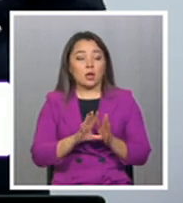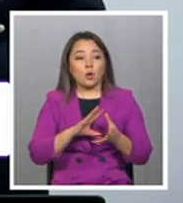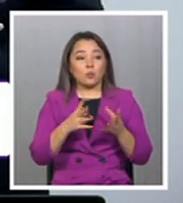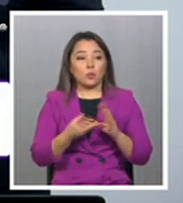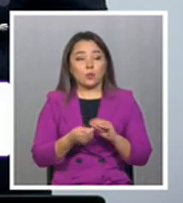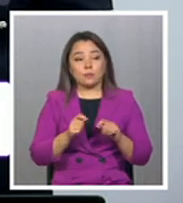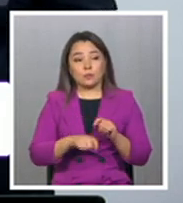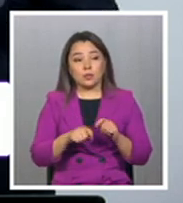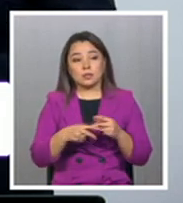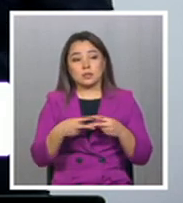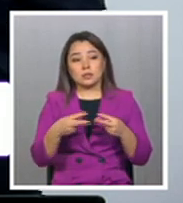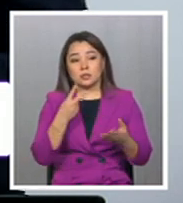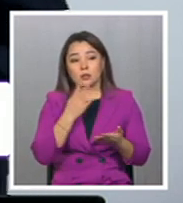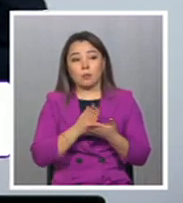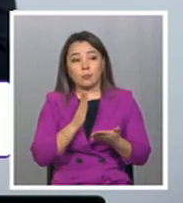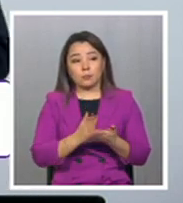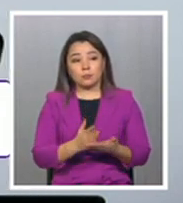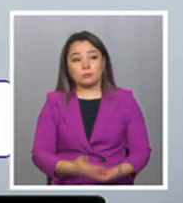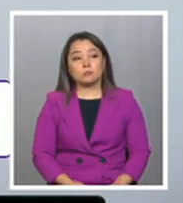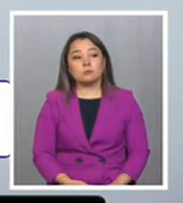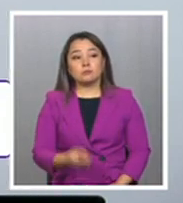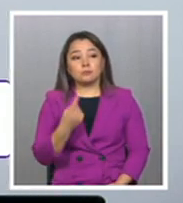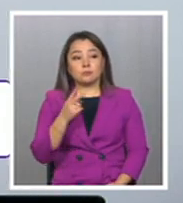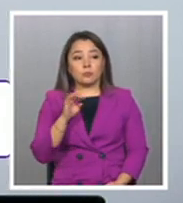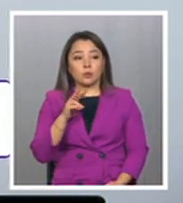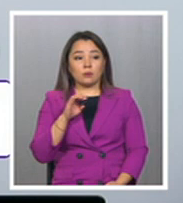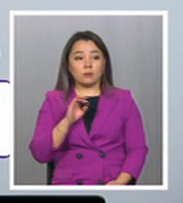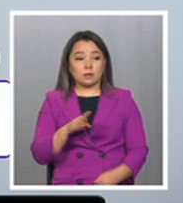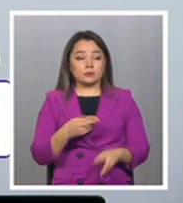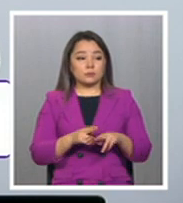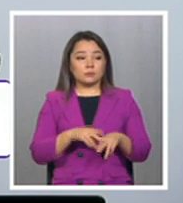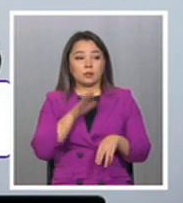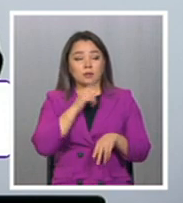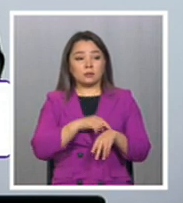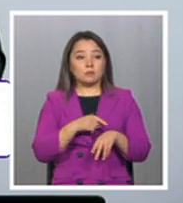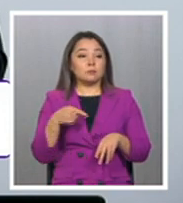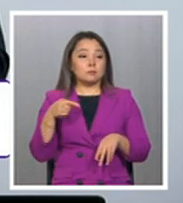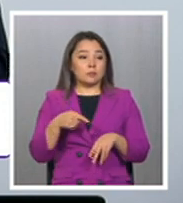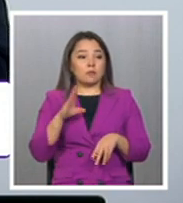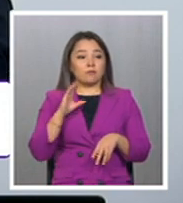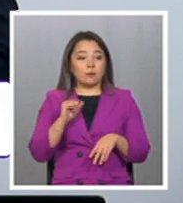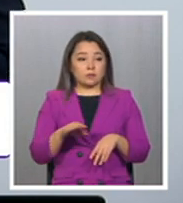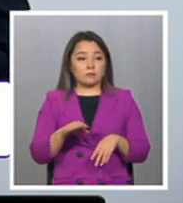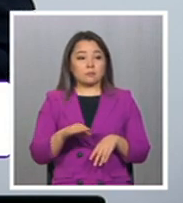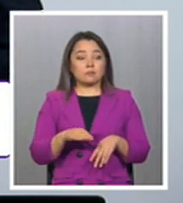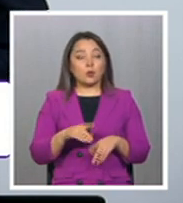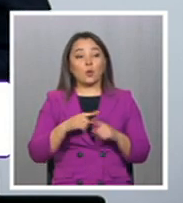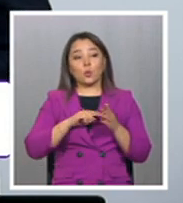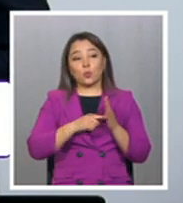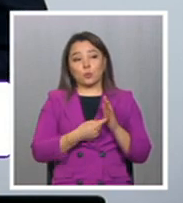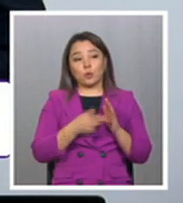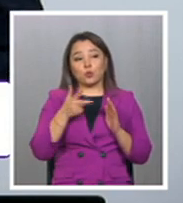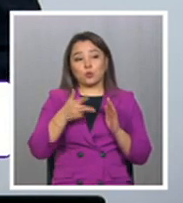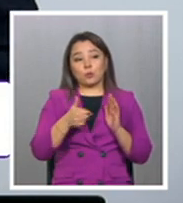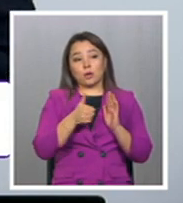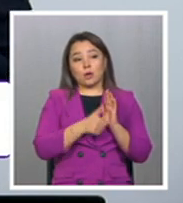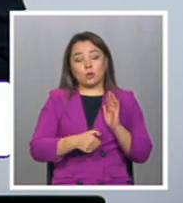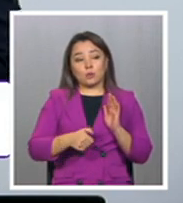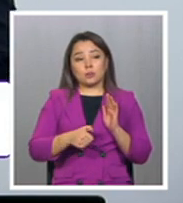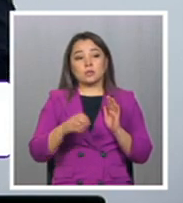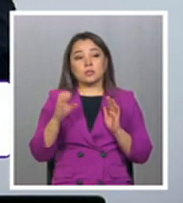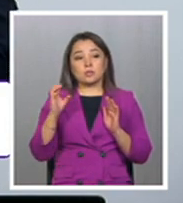мөлшеріне тең. 1 киловатт сағатына 1000 ватт көбейтілген